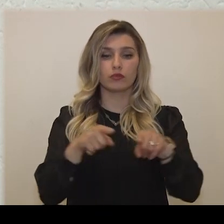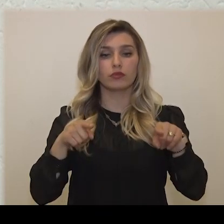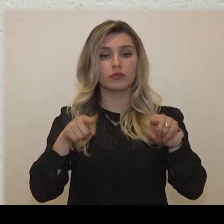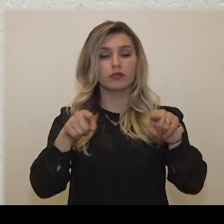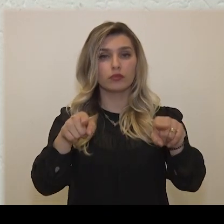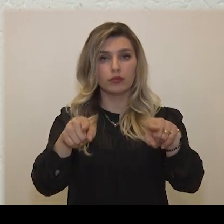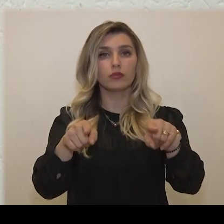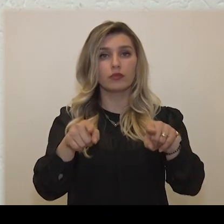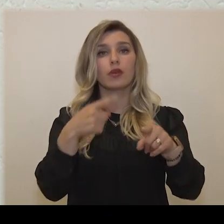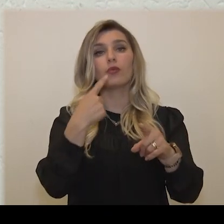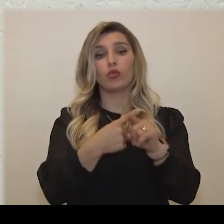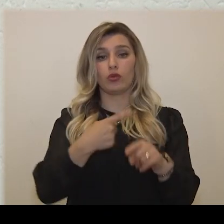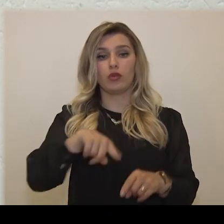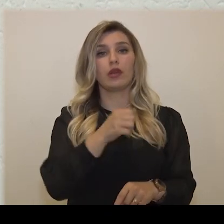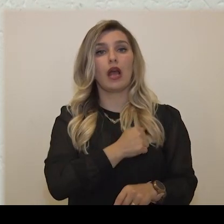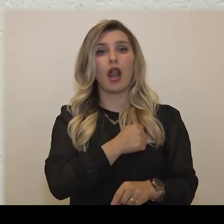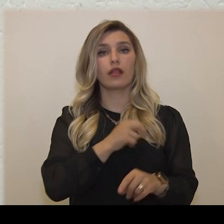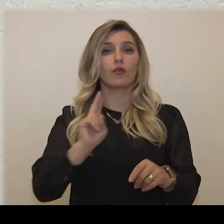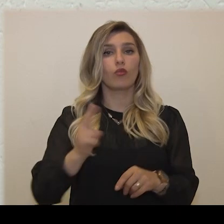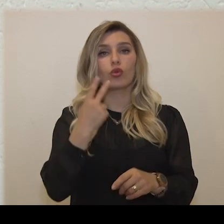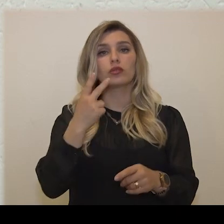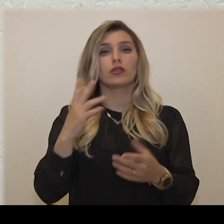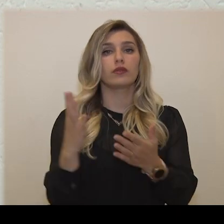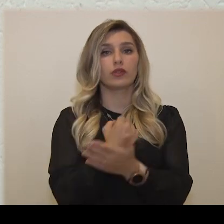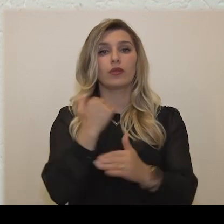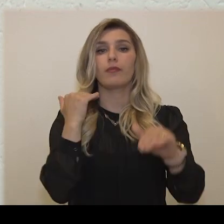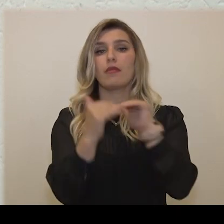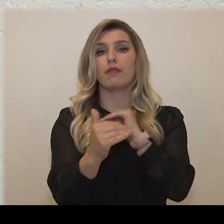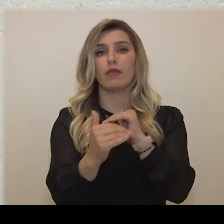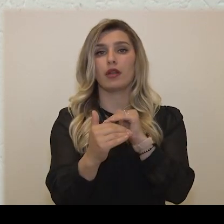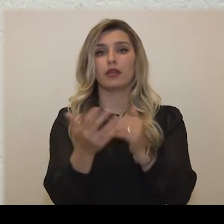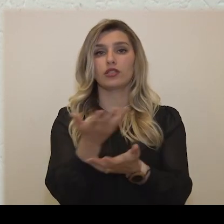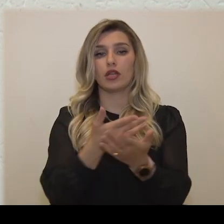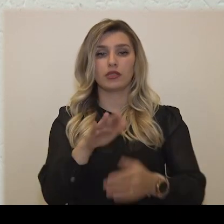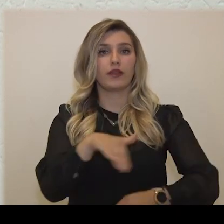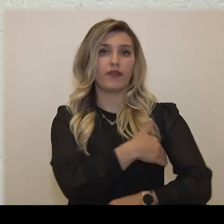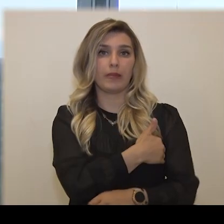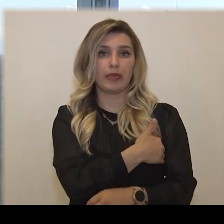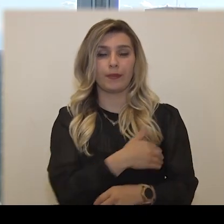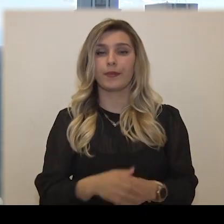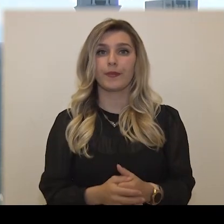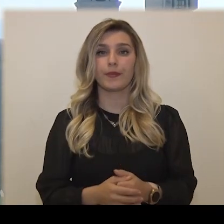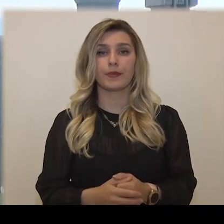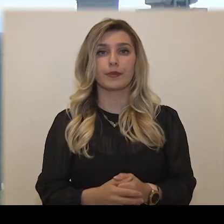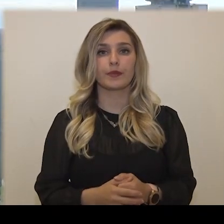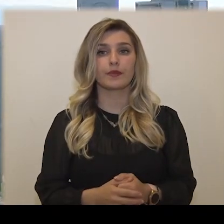kosto financiare, mirë po që na sigurojnë një qasje të barabart të gjithë fëmijëve pa përjashtë.